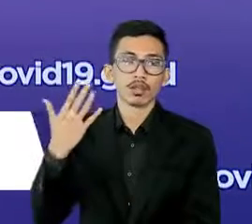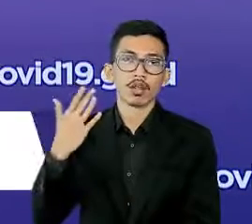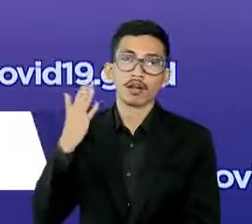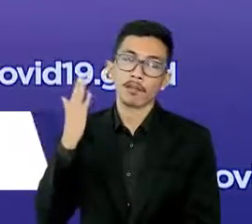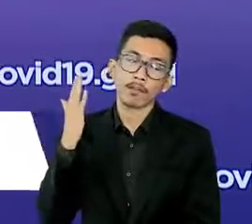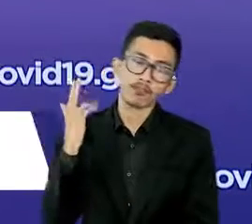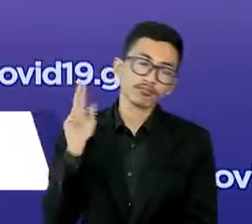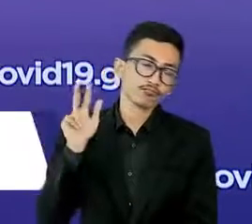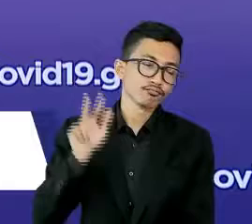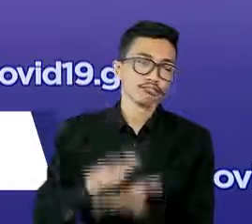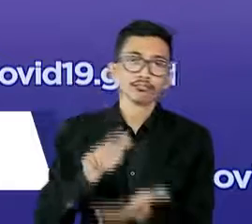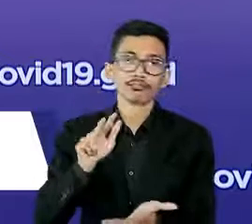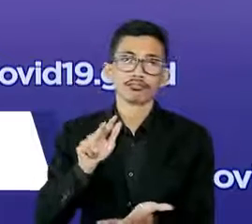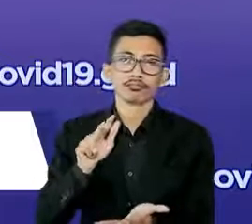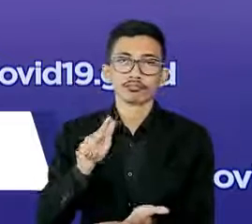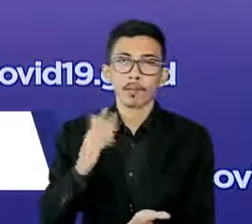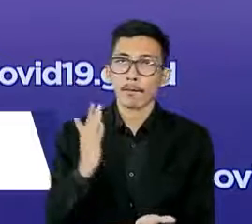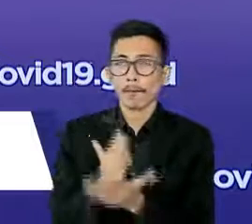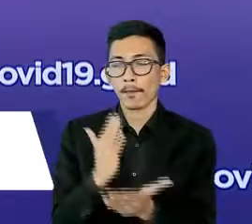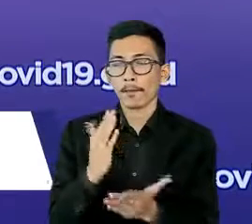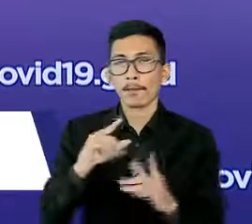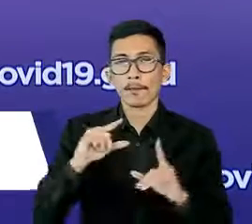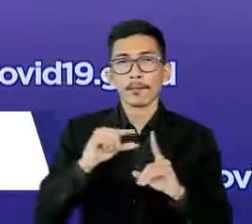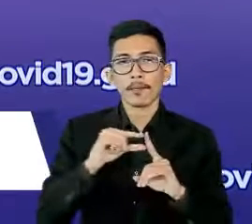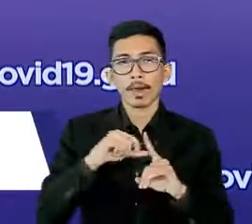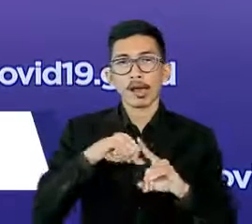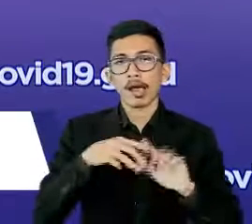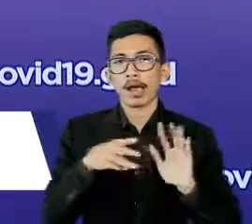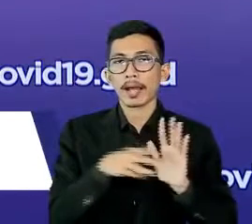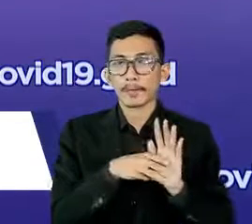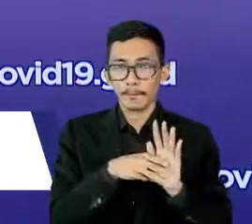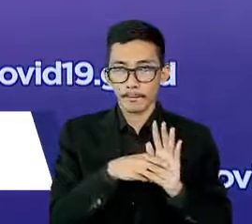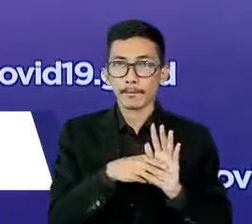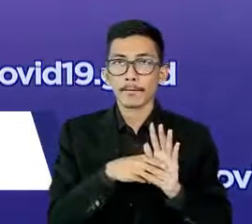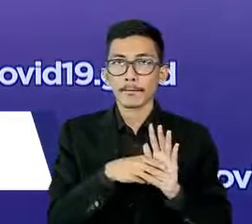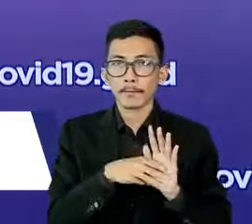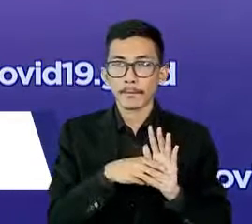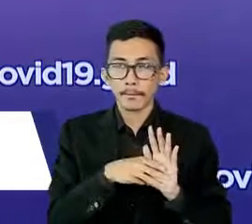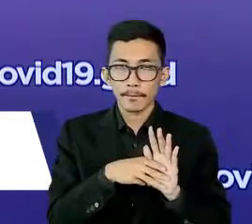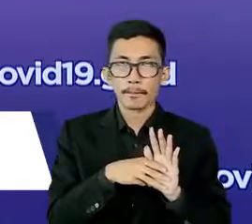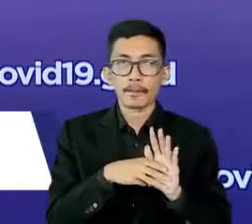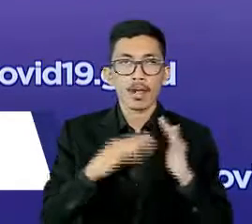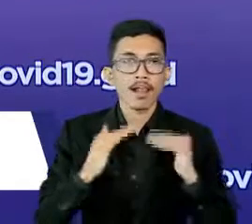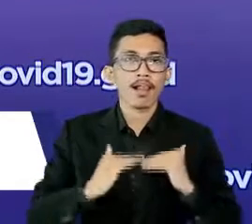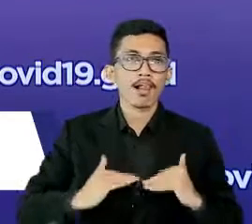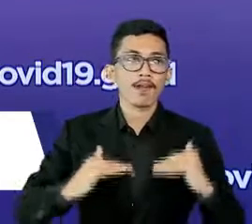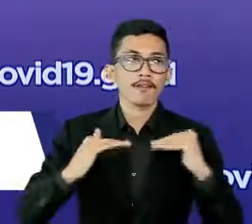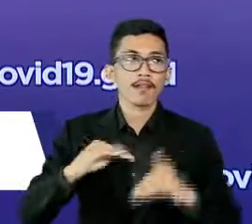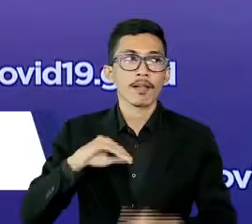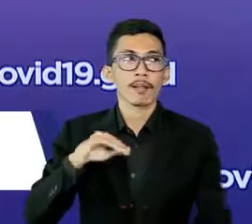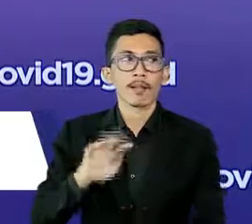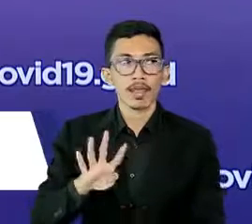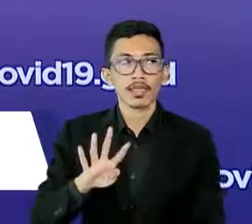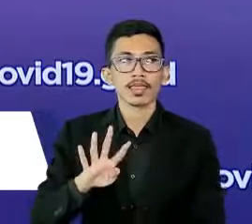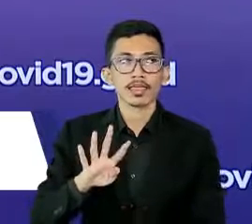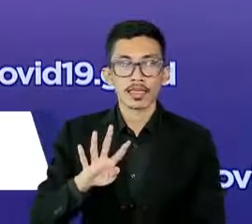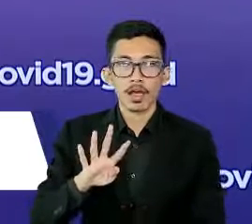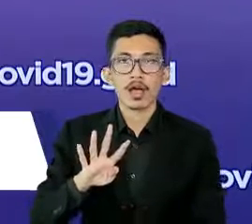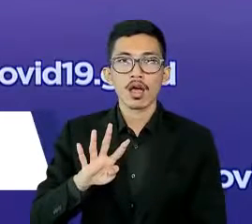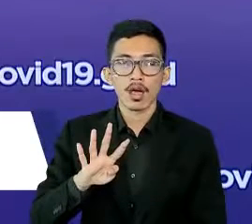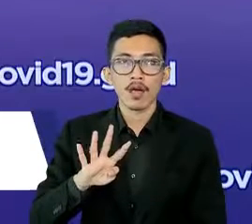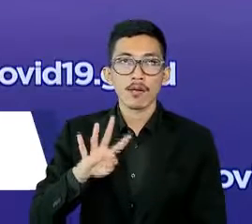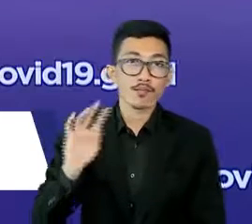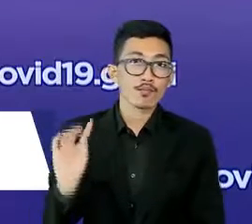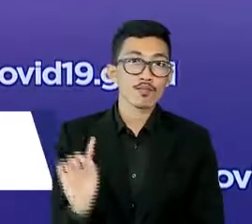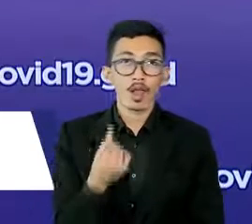melanjutkan penerapan kebijakan pemberlakuan pembatasan kegiatan masyarakat level 4 yang kita